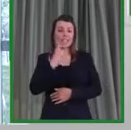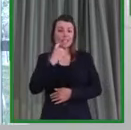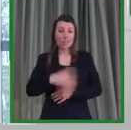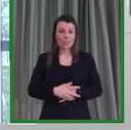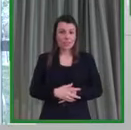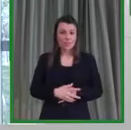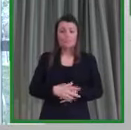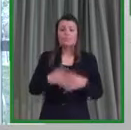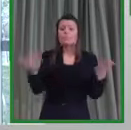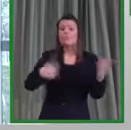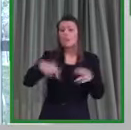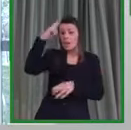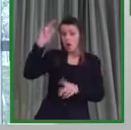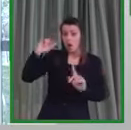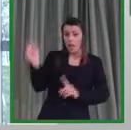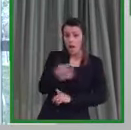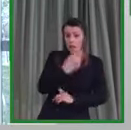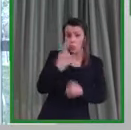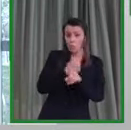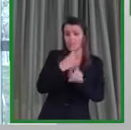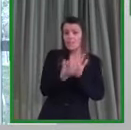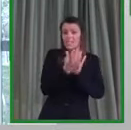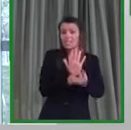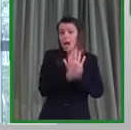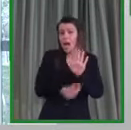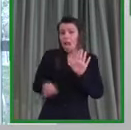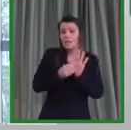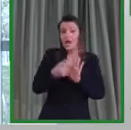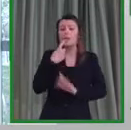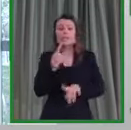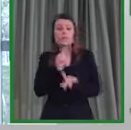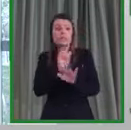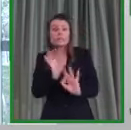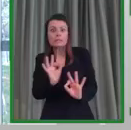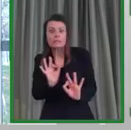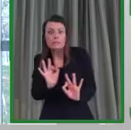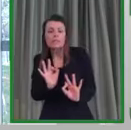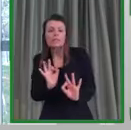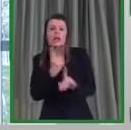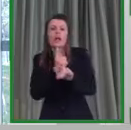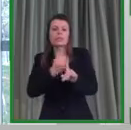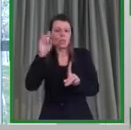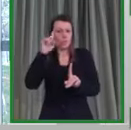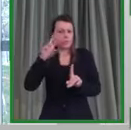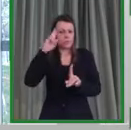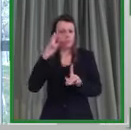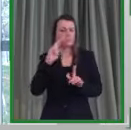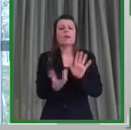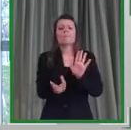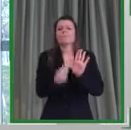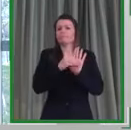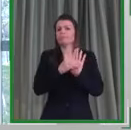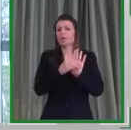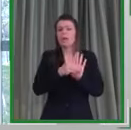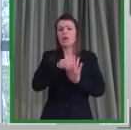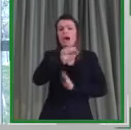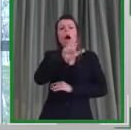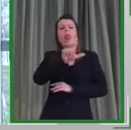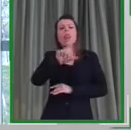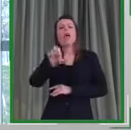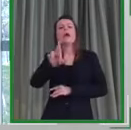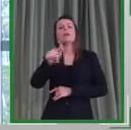scaricare per chi non l'ha ancora fatto l'applicazione allerta l'on rischio di a ricordiamo che